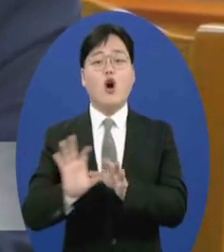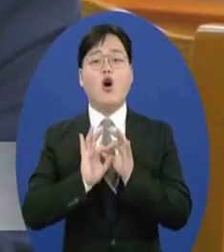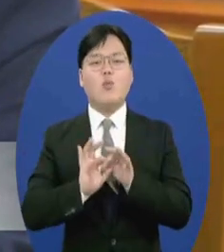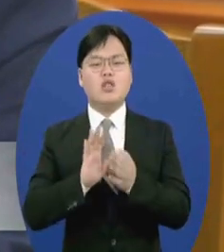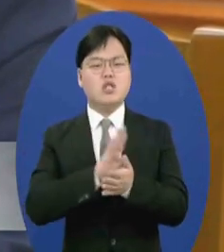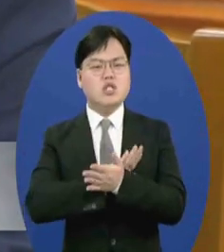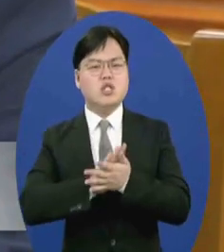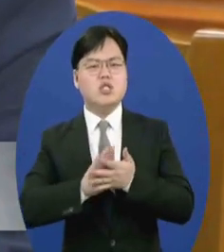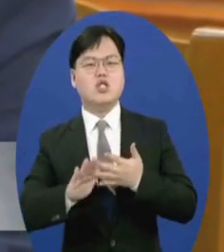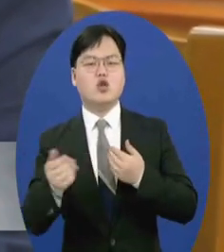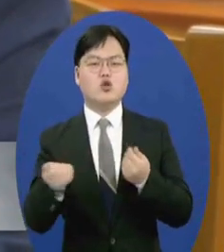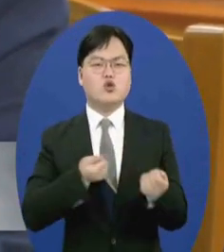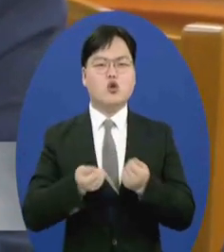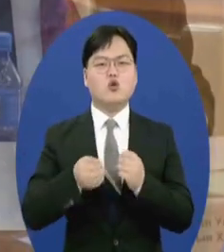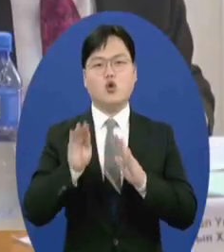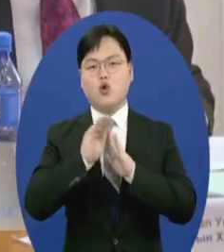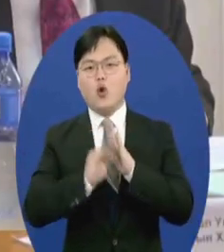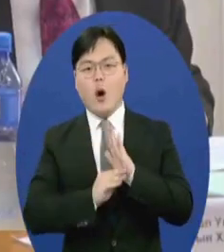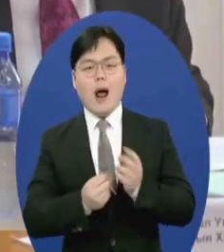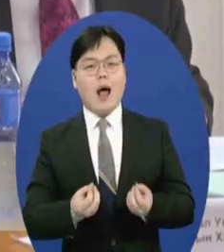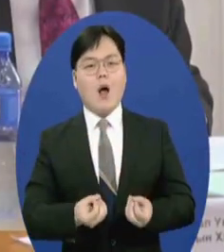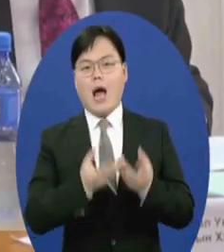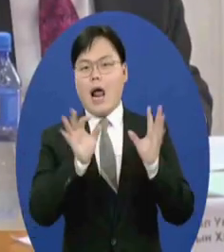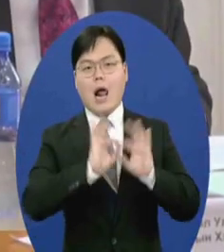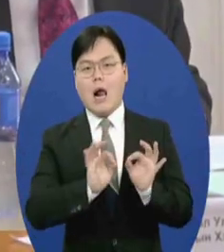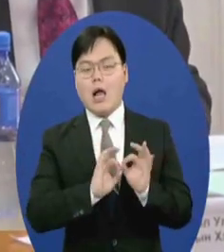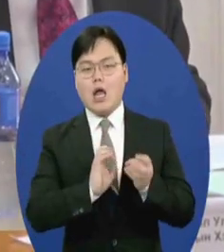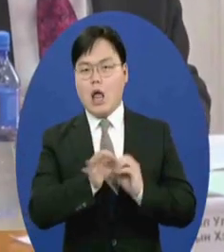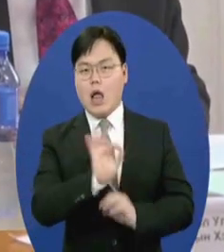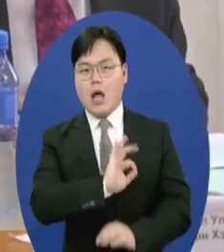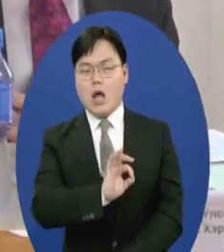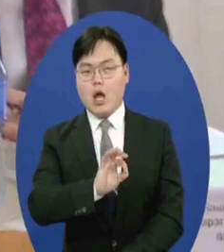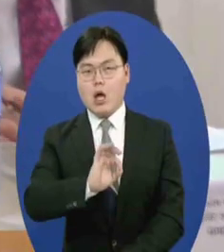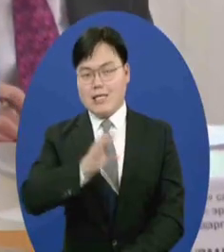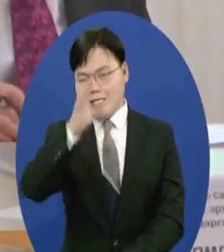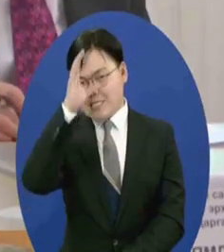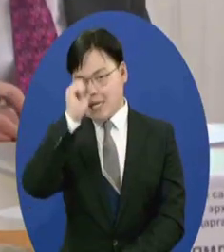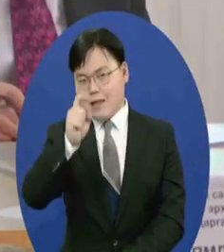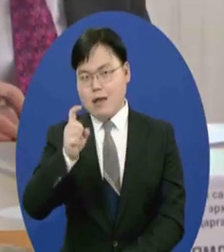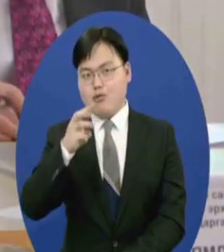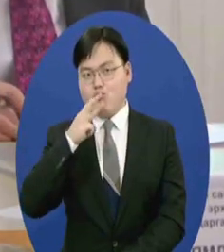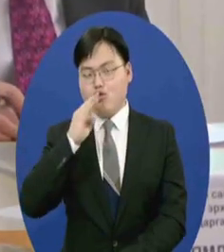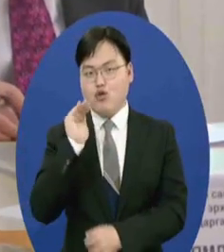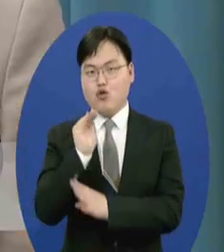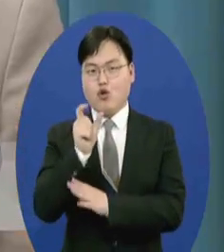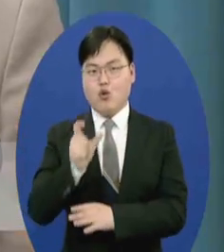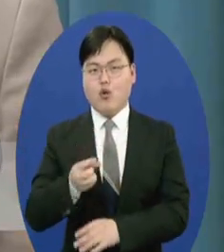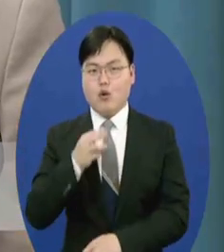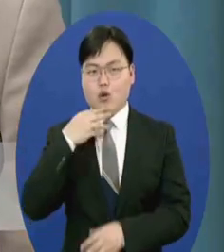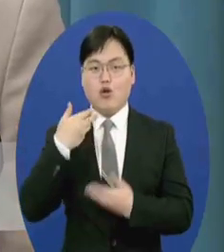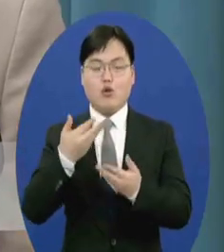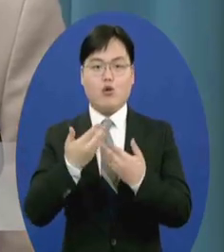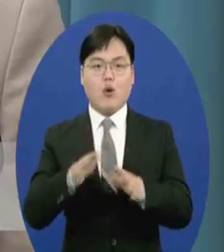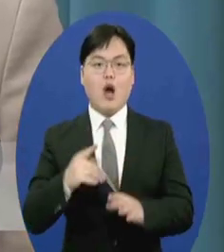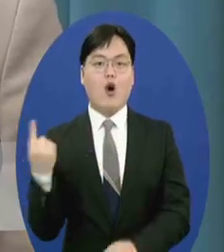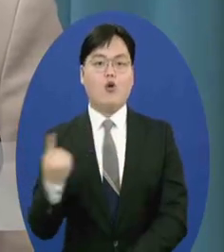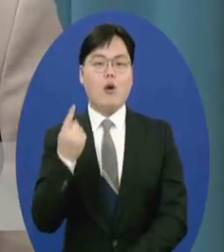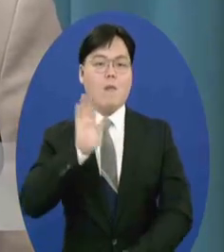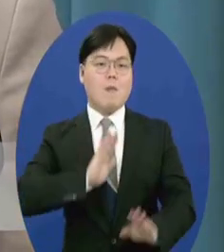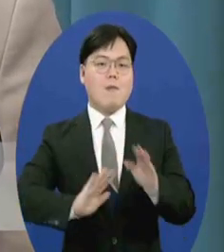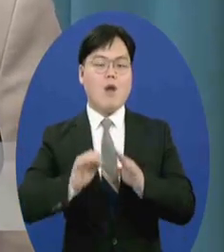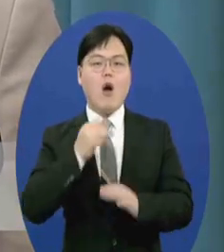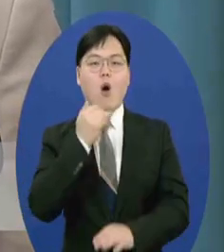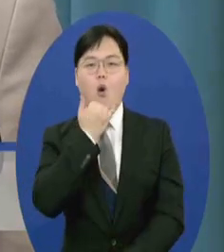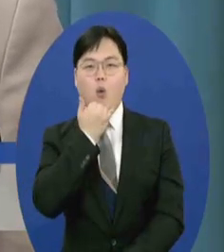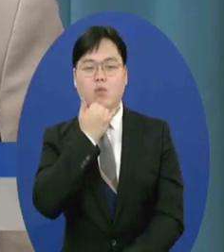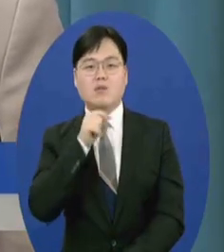холбогдуулан шинээр ямар нэгэн зохицуулалт хийгээгүй гэсэн тайлбарыг ерөнхий сайдын хэвлэлийн төлөөлөгч өгч байна. Өндөржүүлсэн бэлэн байдлын